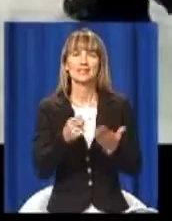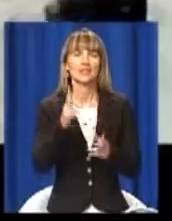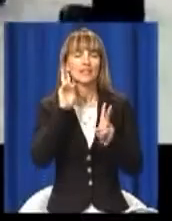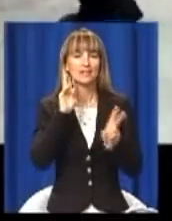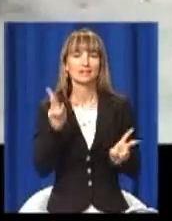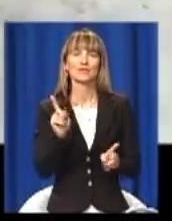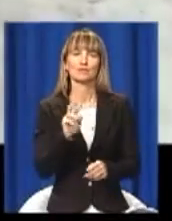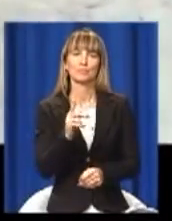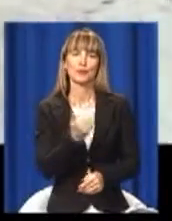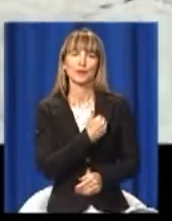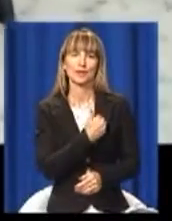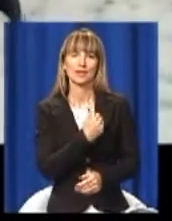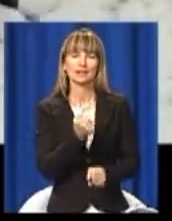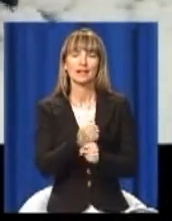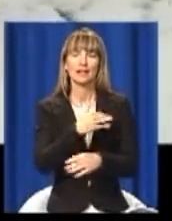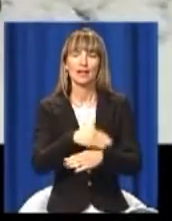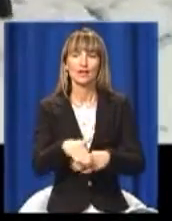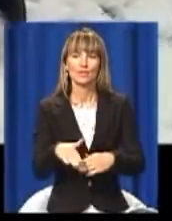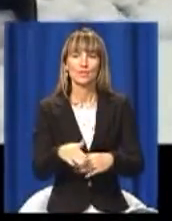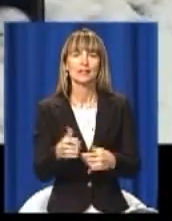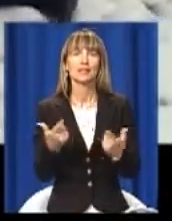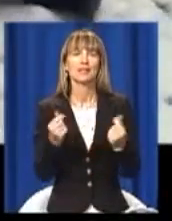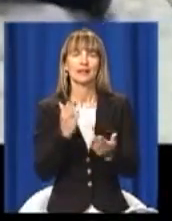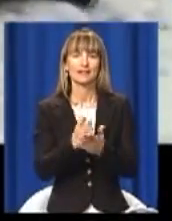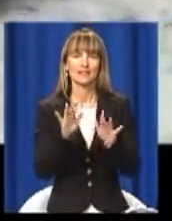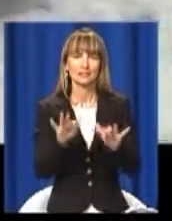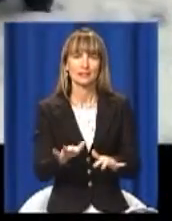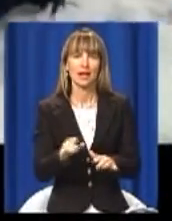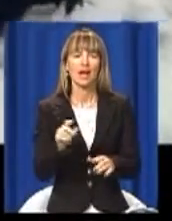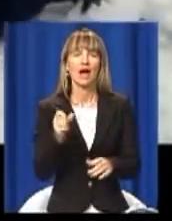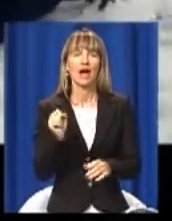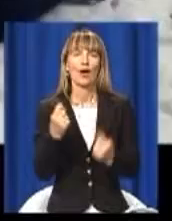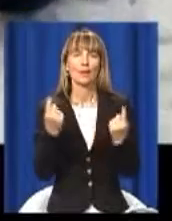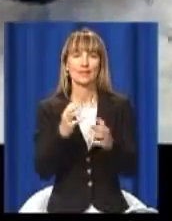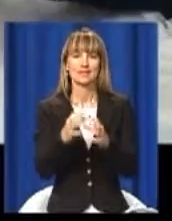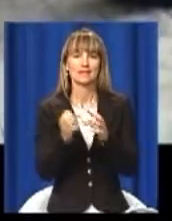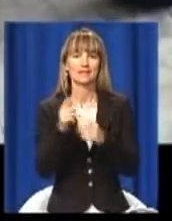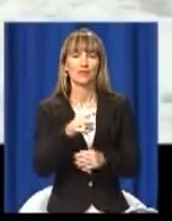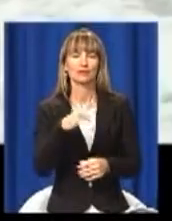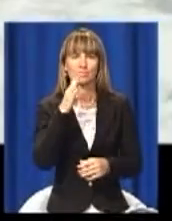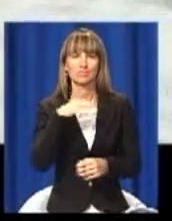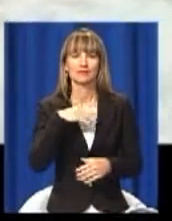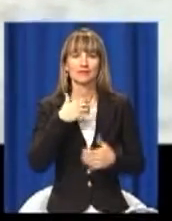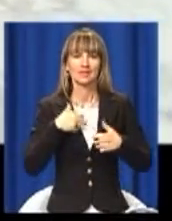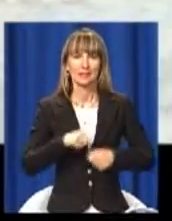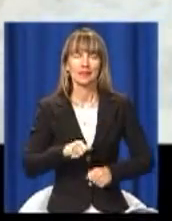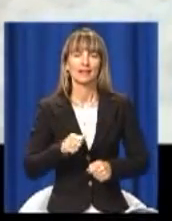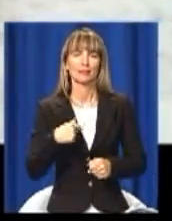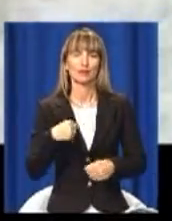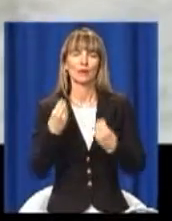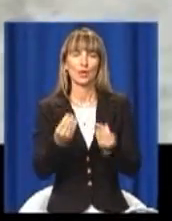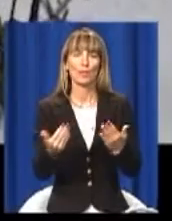знаєте, чого б хотіли втіяти на вулиці, де скрізь кучугури, а звичайні сніжки вам набридли, то зараз порадимо декілька оригінальних